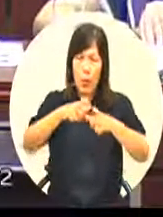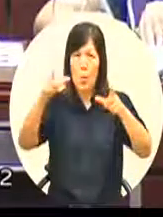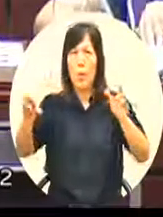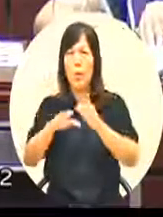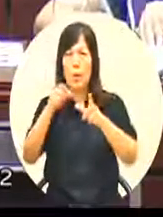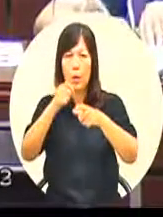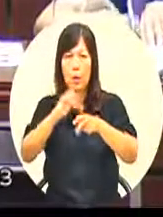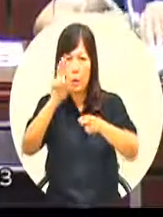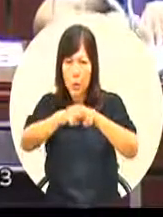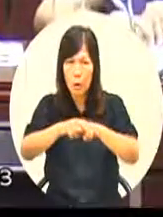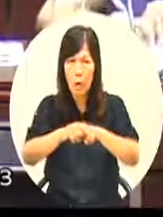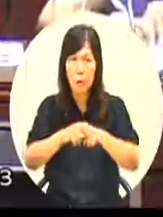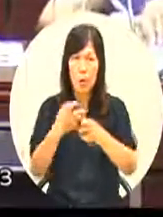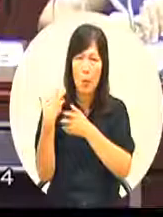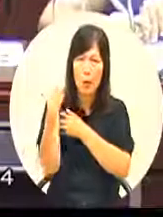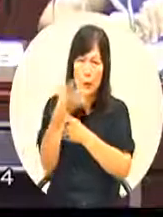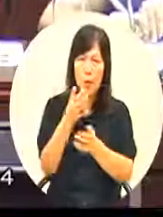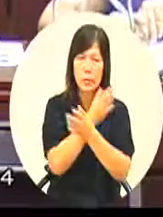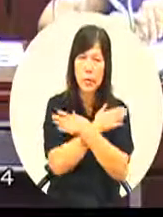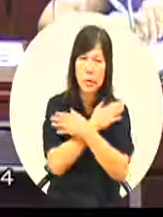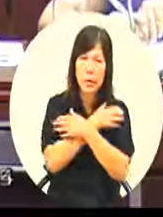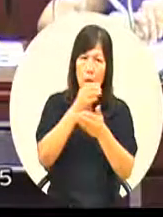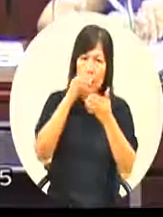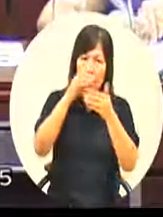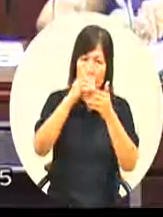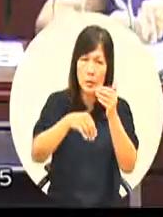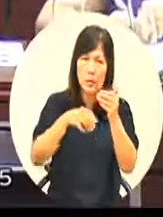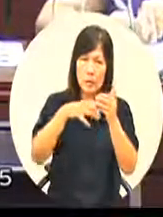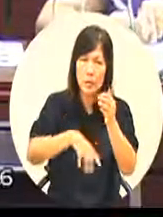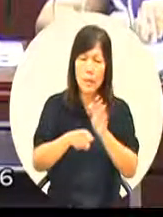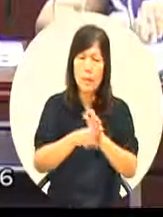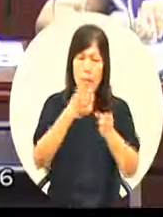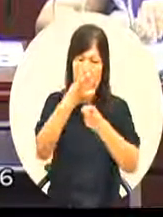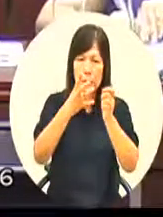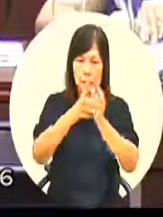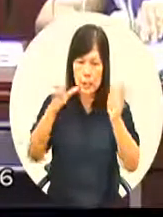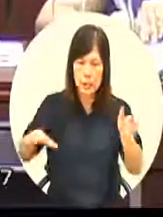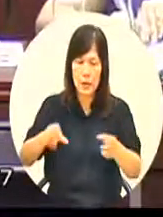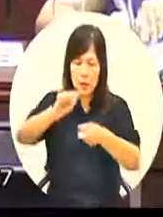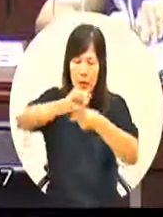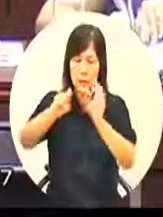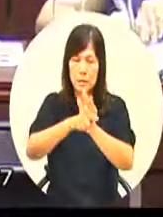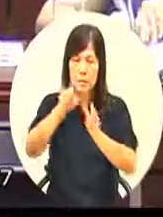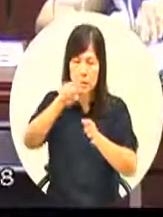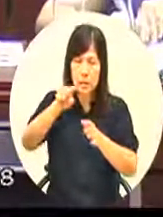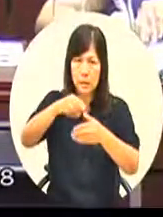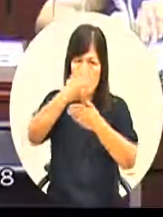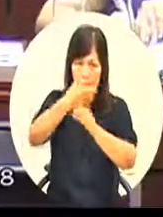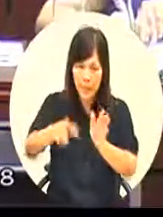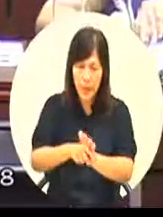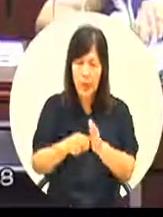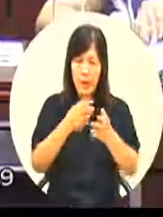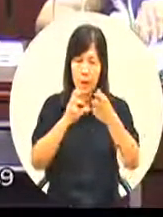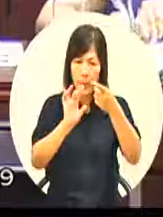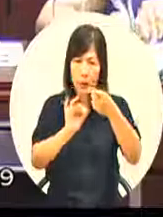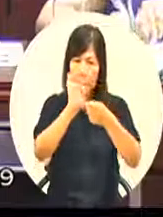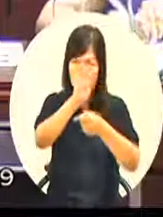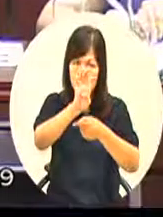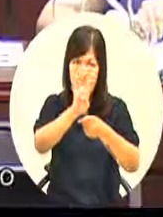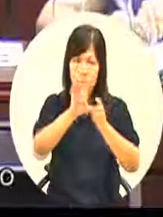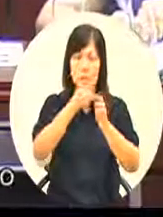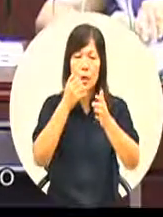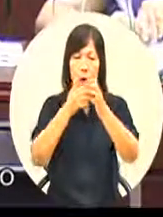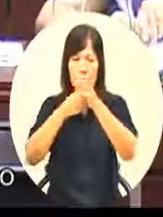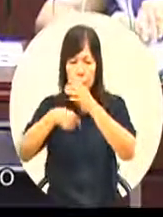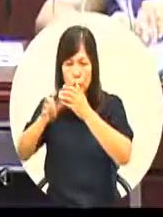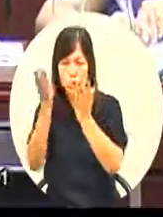共托育公共化政策里头，是希望4年内增加1000班，达到40%的小朋友都进入